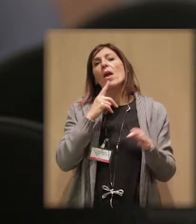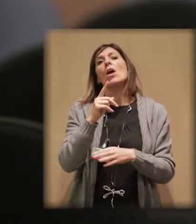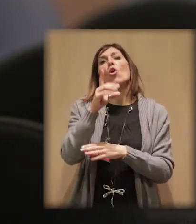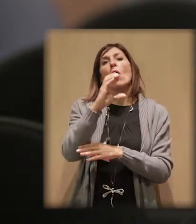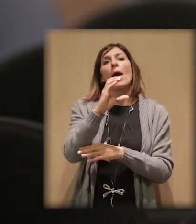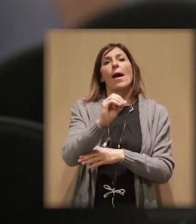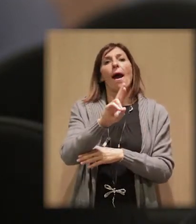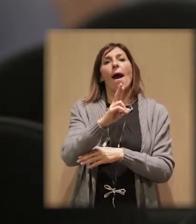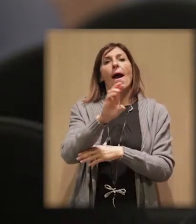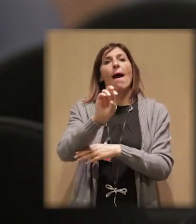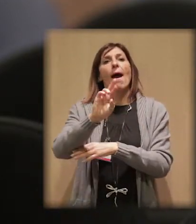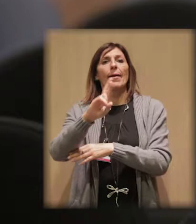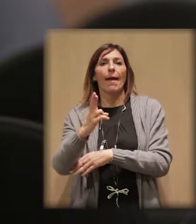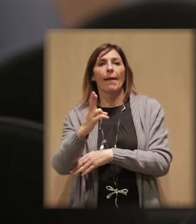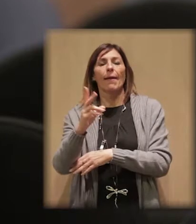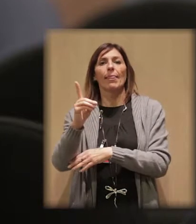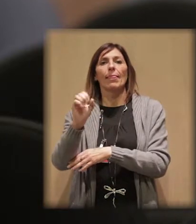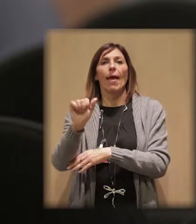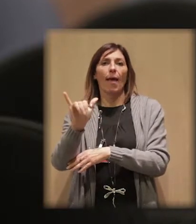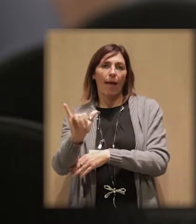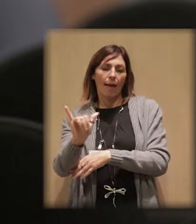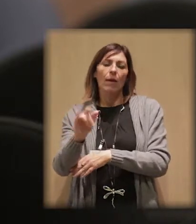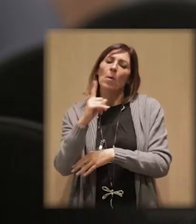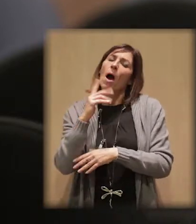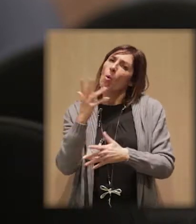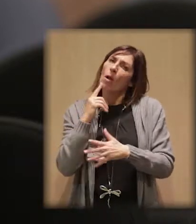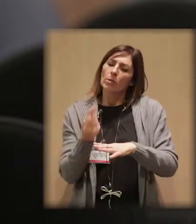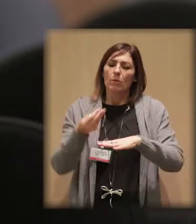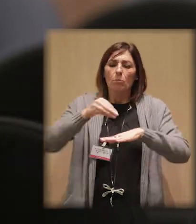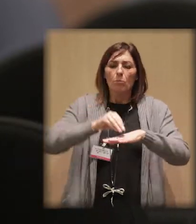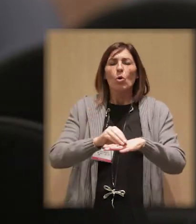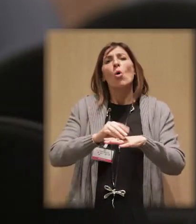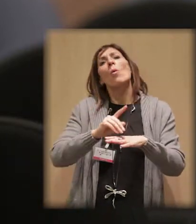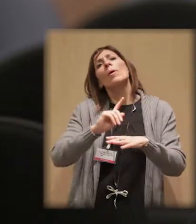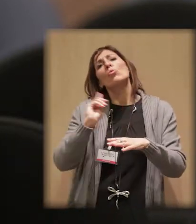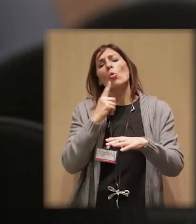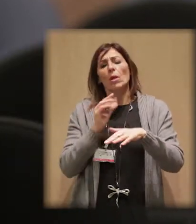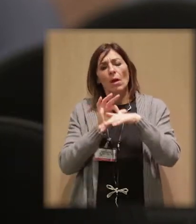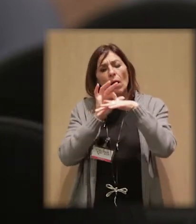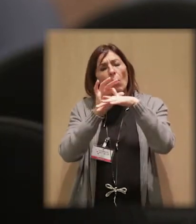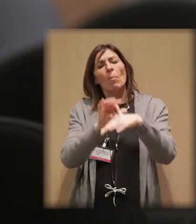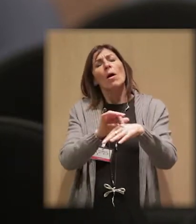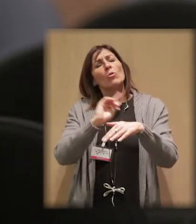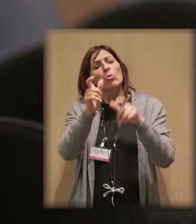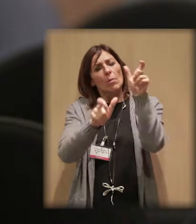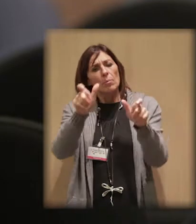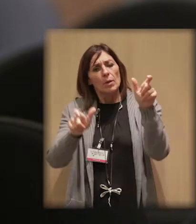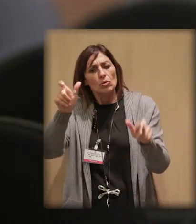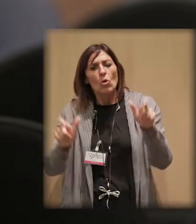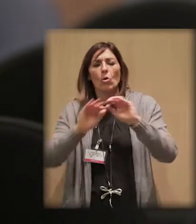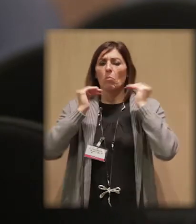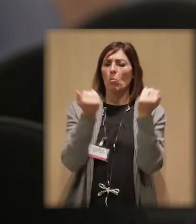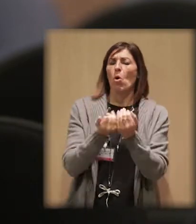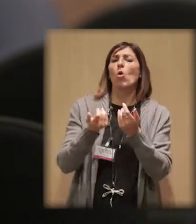career day, ma anche qualcosa di più, un percorso che accompagni tutti i diretti interessati e anche il mondo